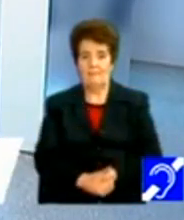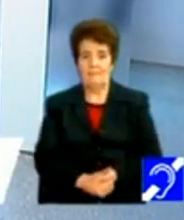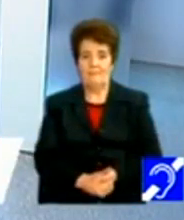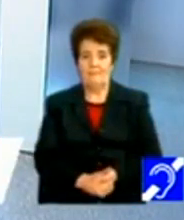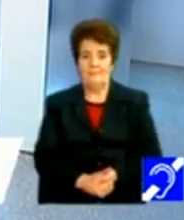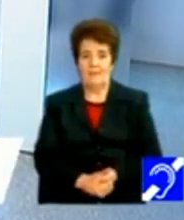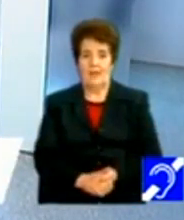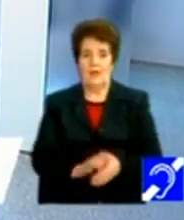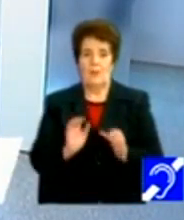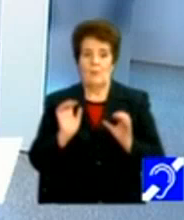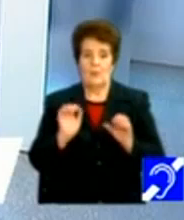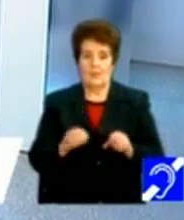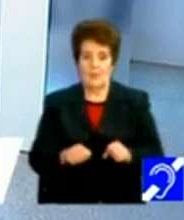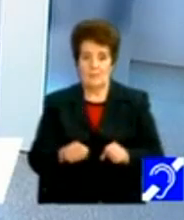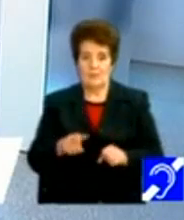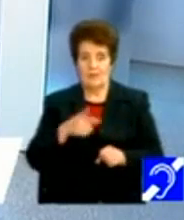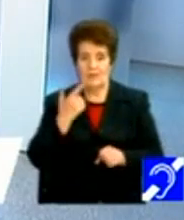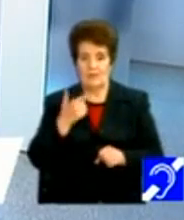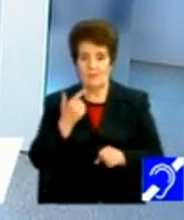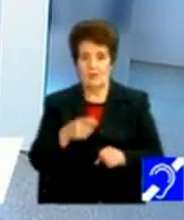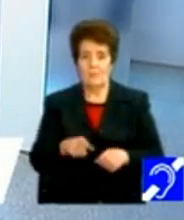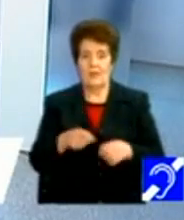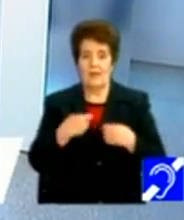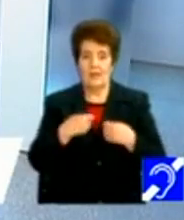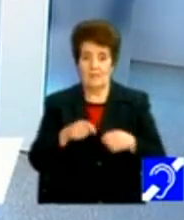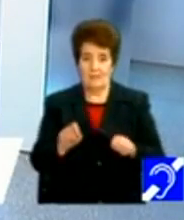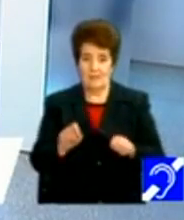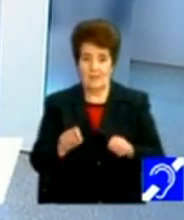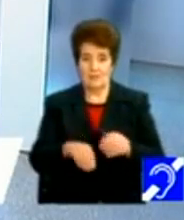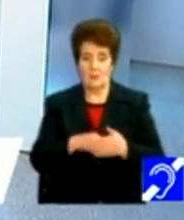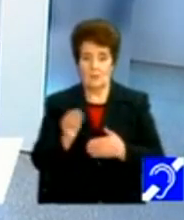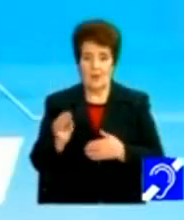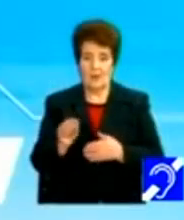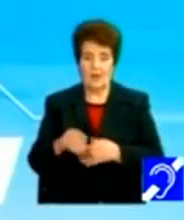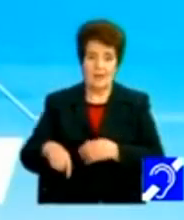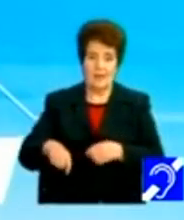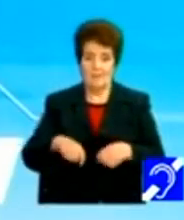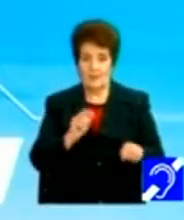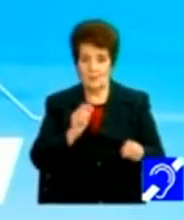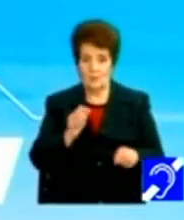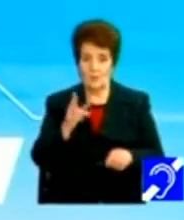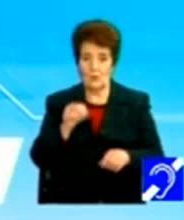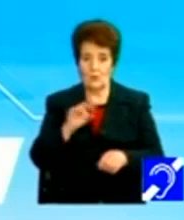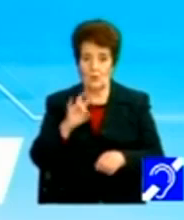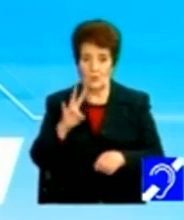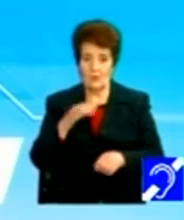Nu putem vorbi despre a vinde și a cumpăra. Și așa ne-a vândut Dodon Moscovei și asistăm la